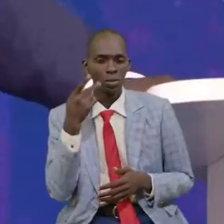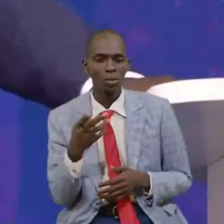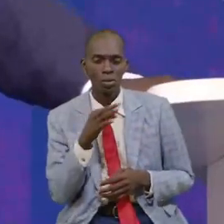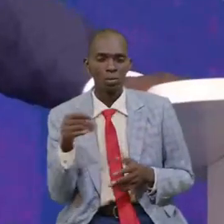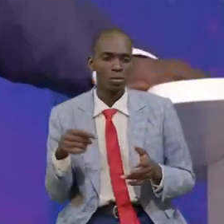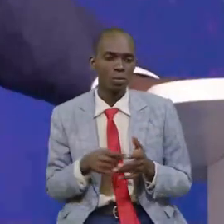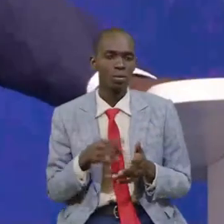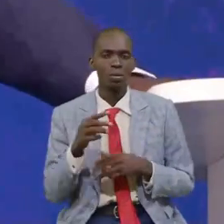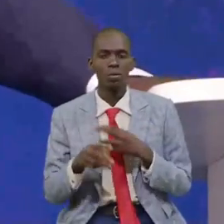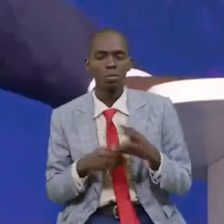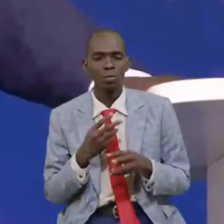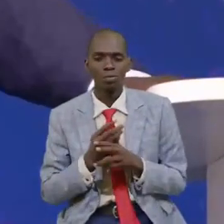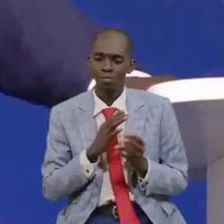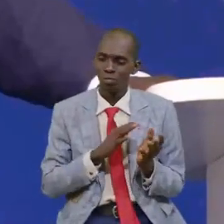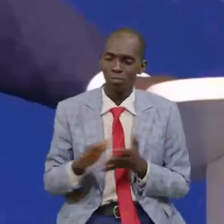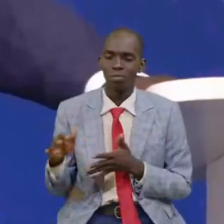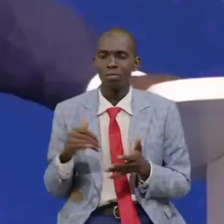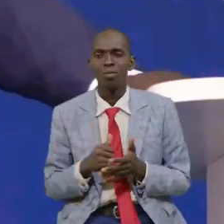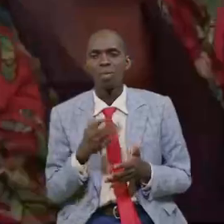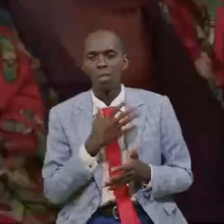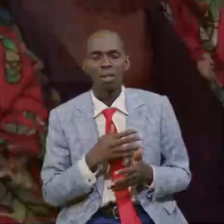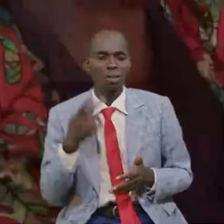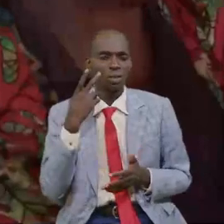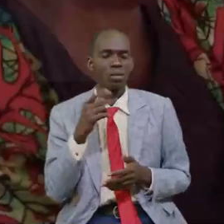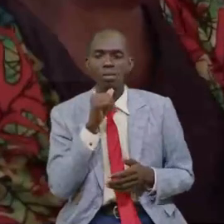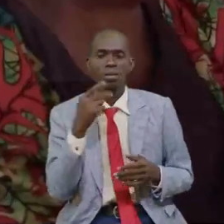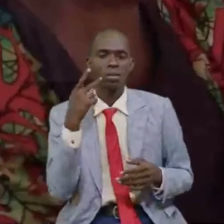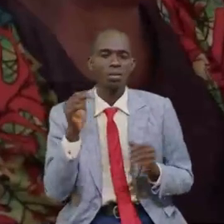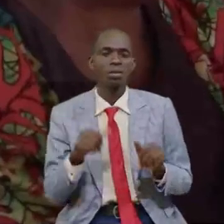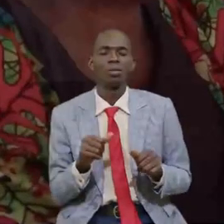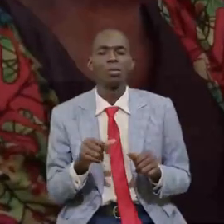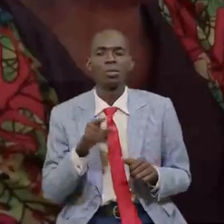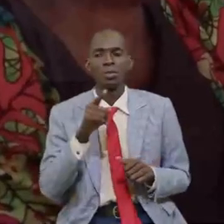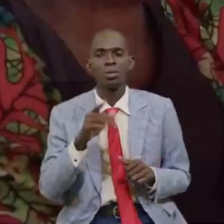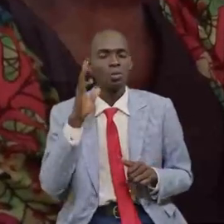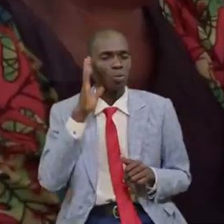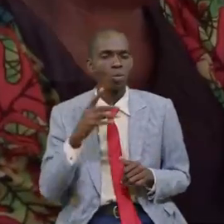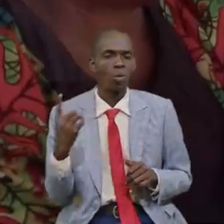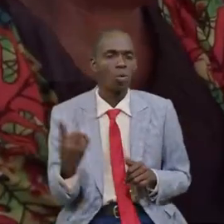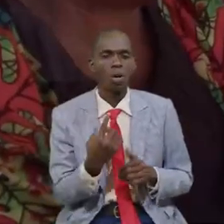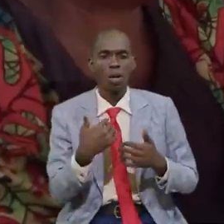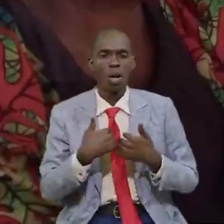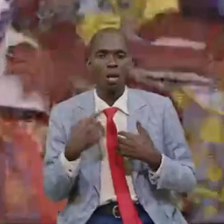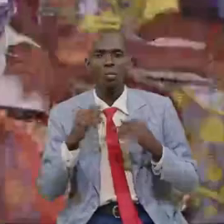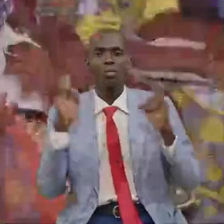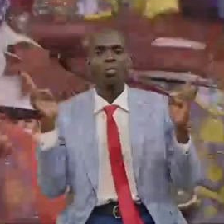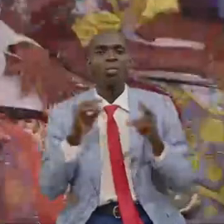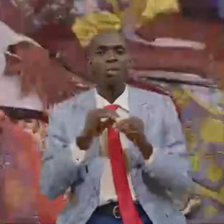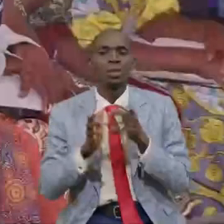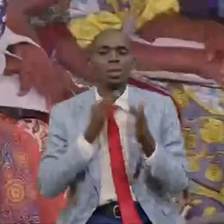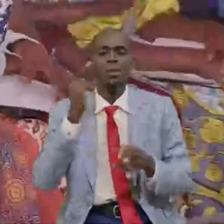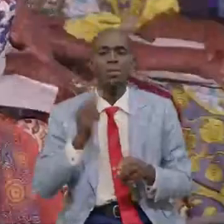monde, détourne les regards. Regarde l'invisible. Tu auras toujours la victoire au nom